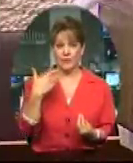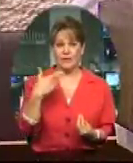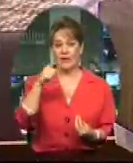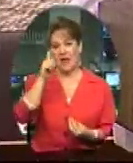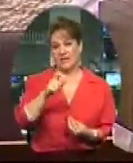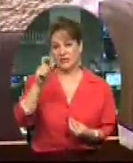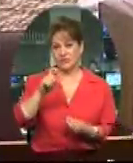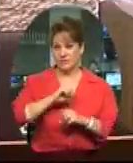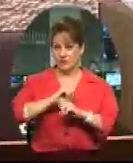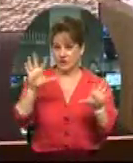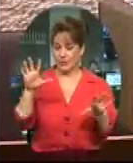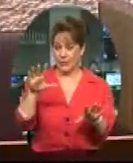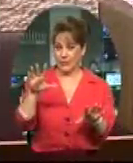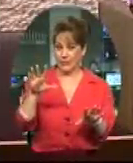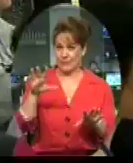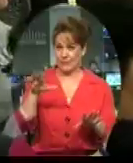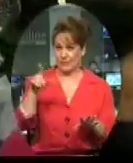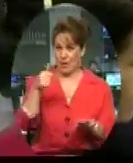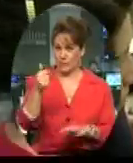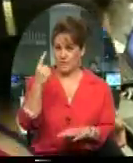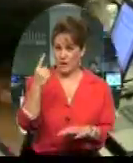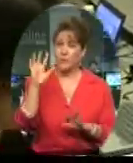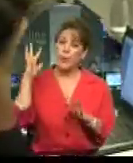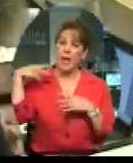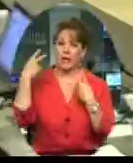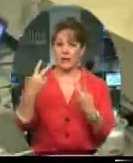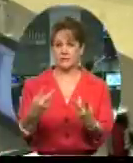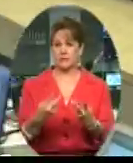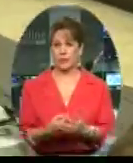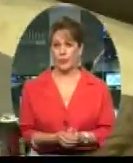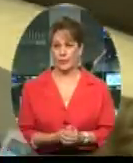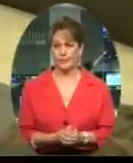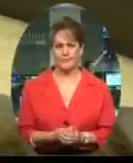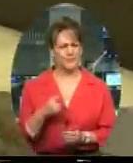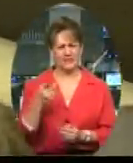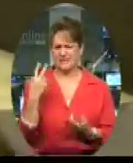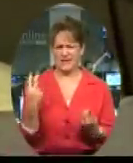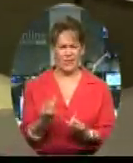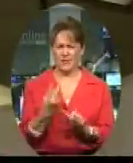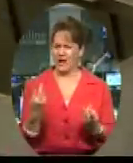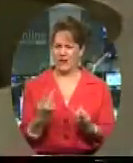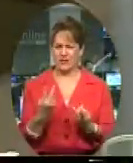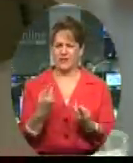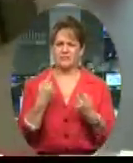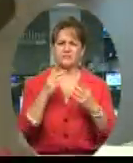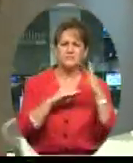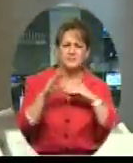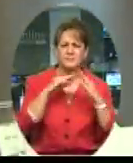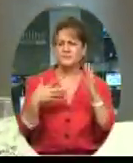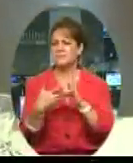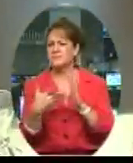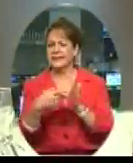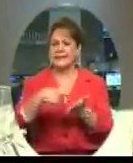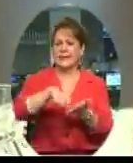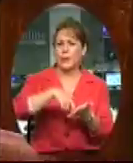הציבורי אולי יחזרו. זה כמובן לא היה קל, דיונים קשים בוועדת אלערר, שינויים, תיקונים עד הרגע האחרון,